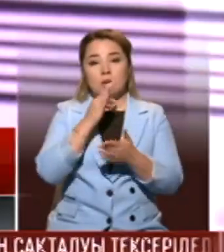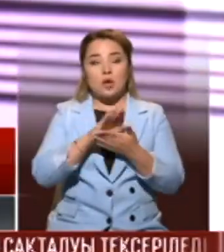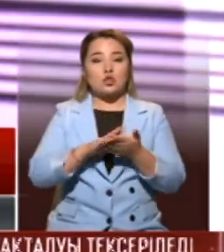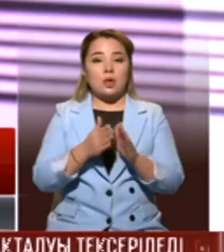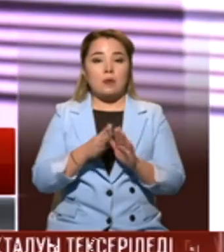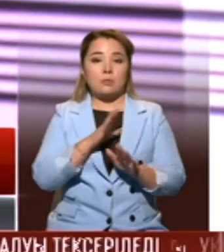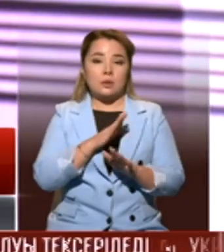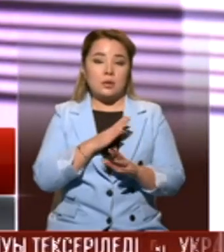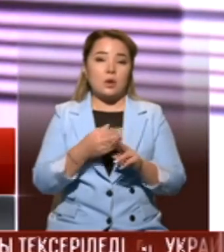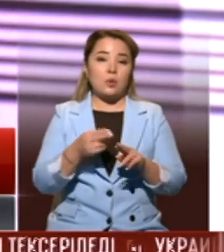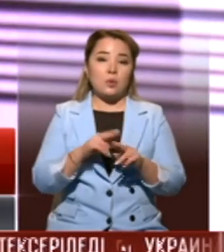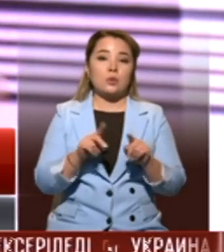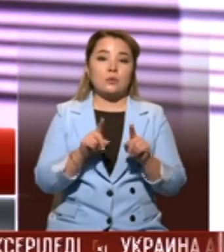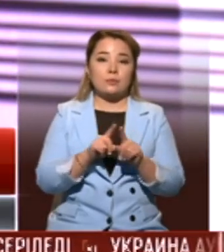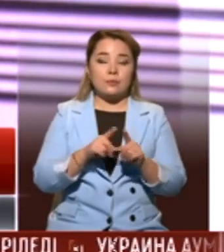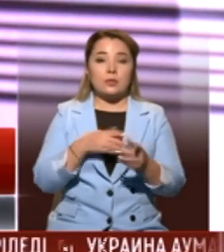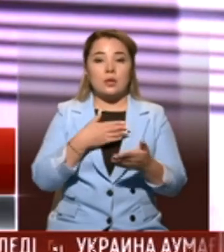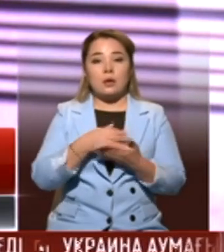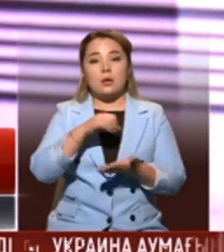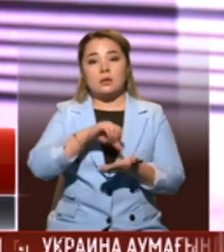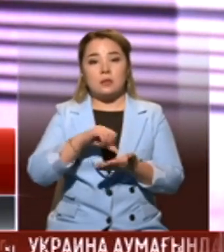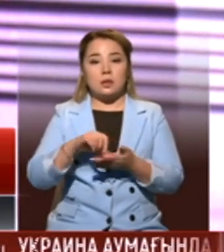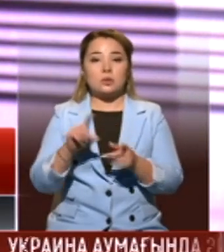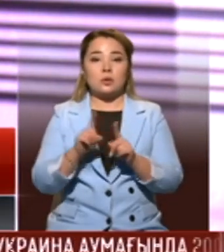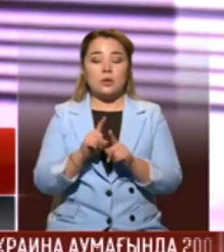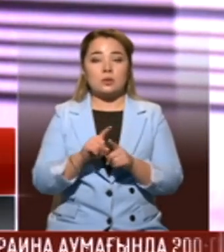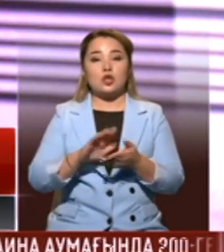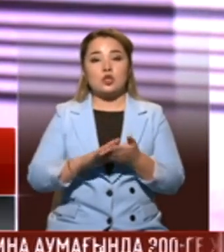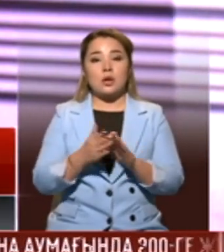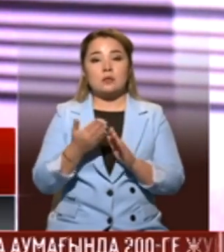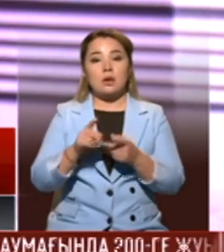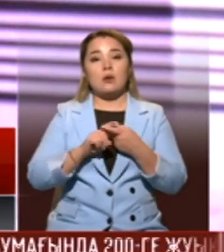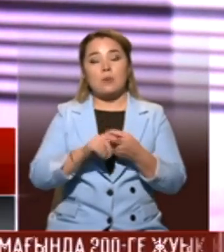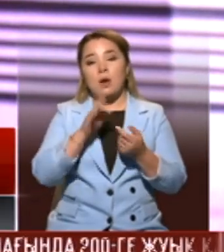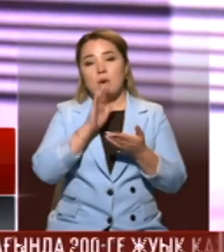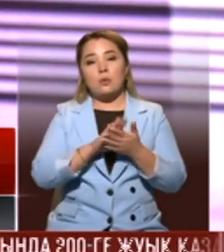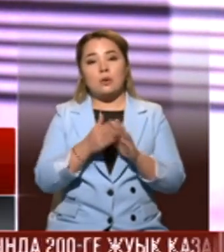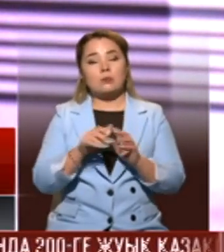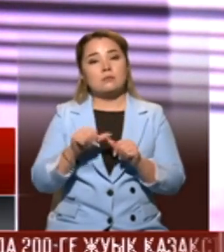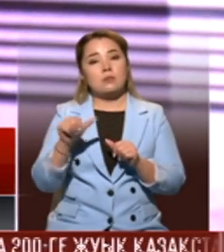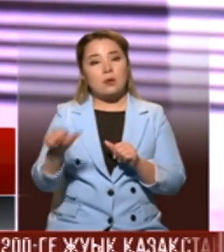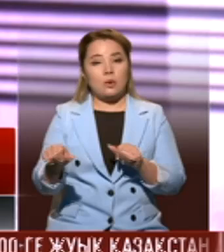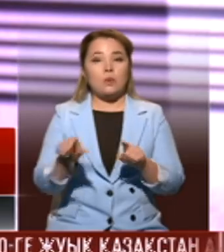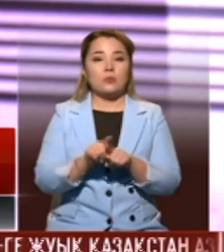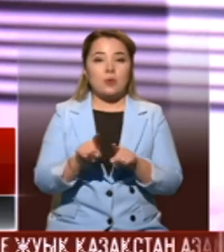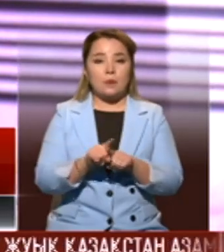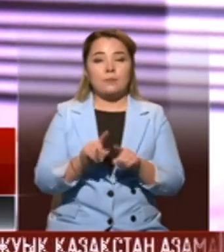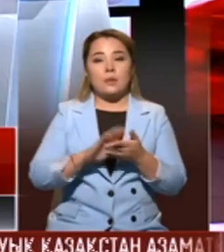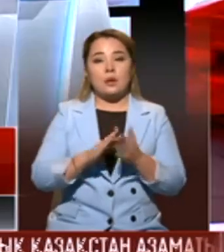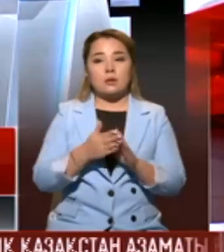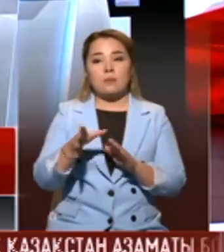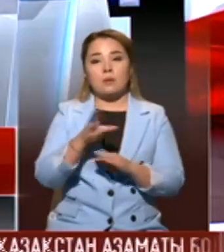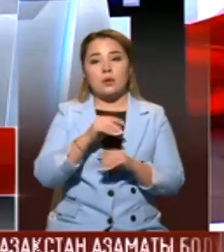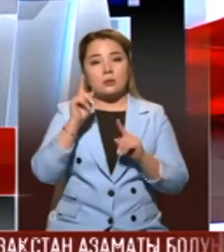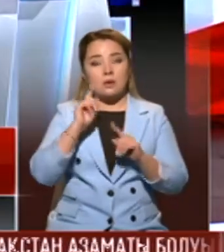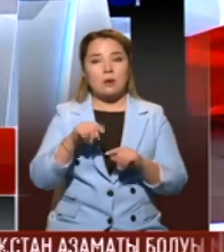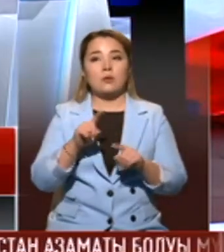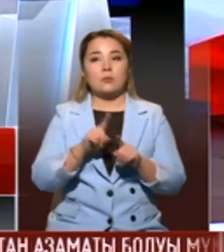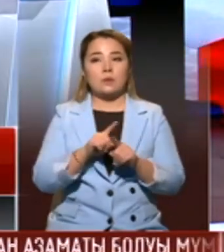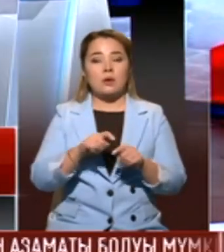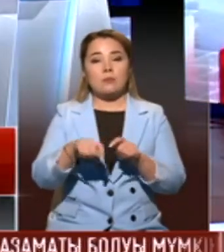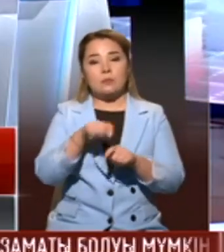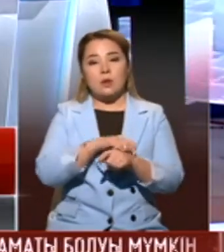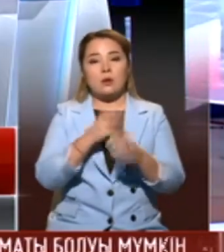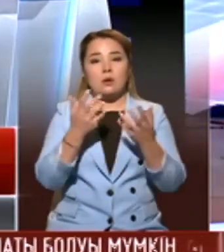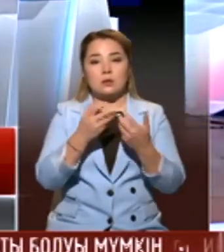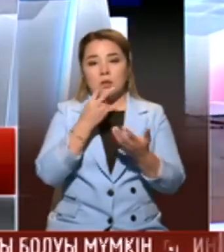бар. Бұл да мысалы олардың құқығын жоқ. Асхат Мырза, енді ол жағдай пандемия уақытында орын алды. Оны білесіз ғой, пандемия уақытында барлығы квадратурамен өлшенді